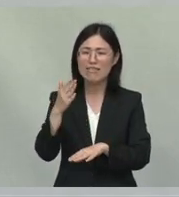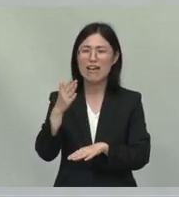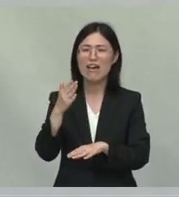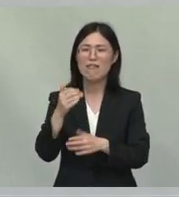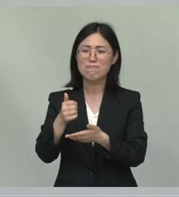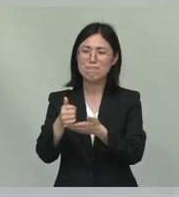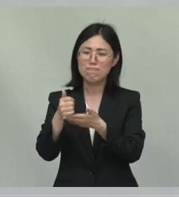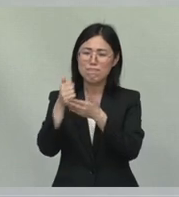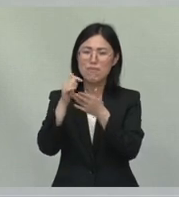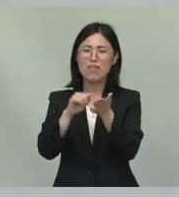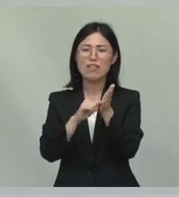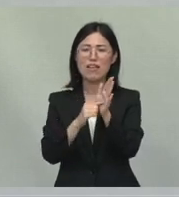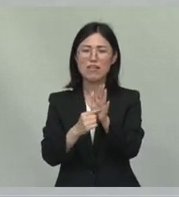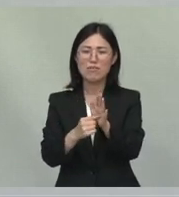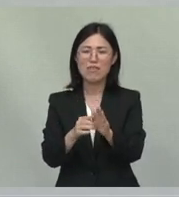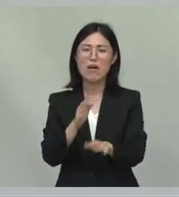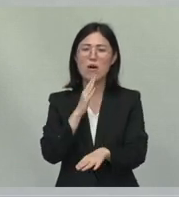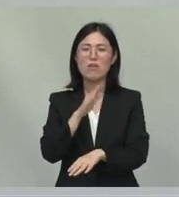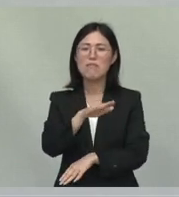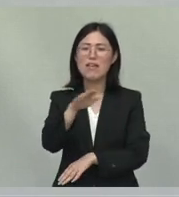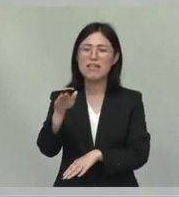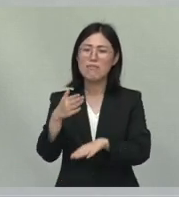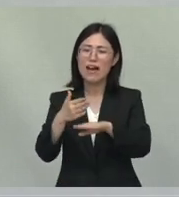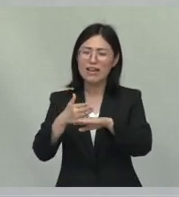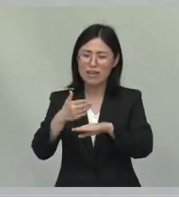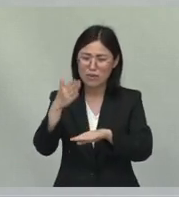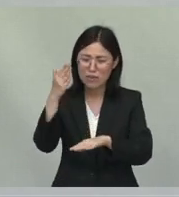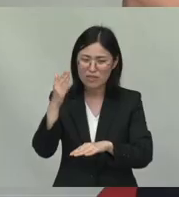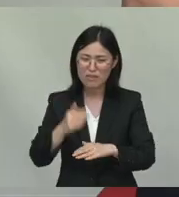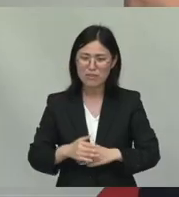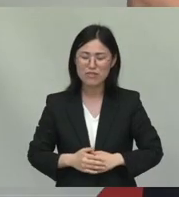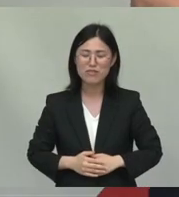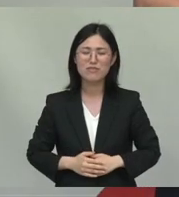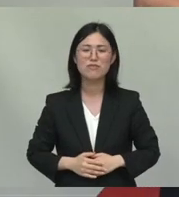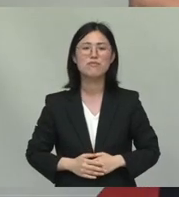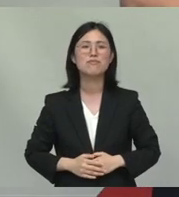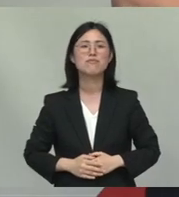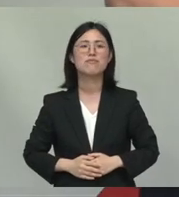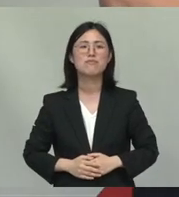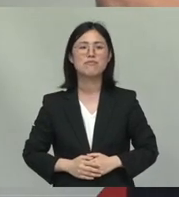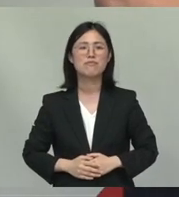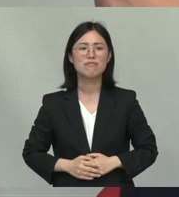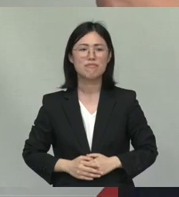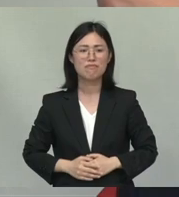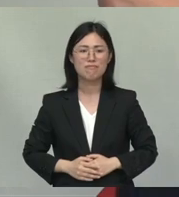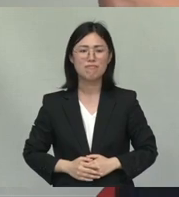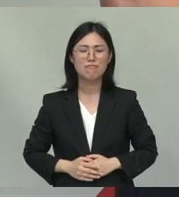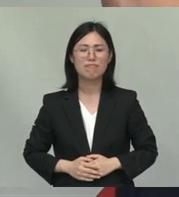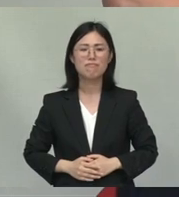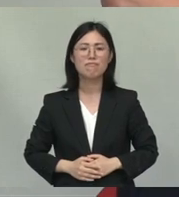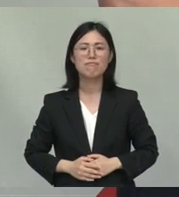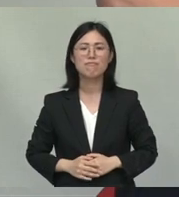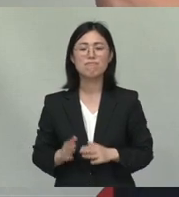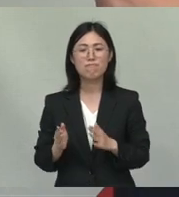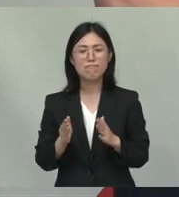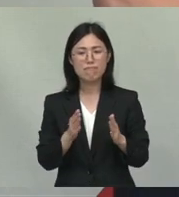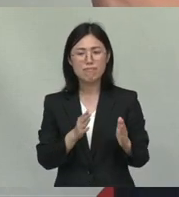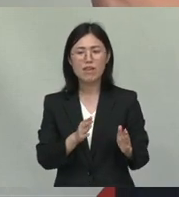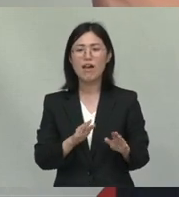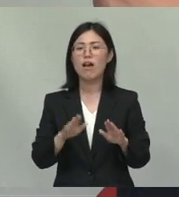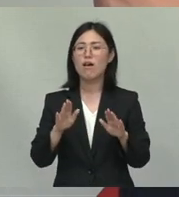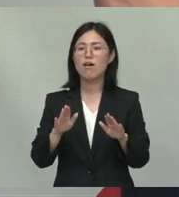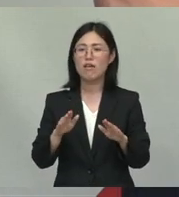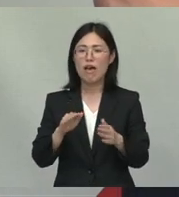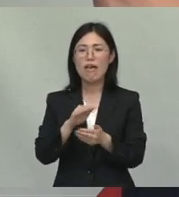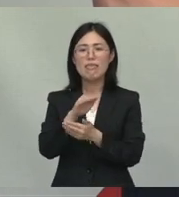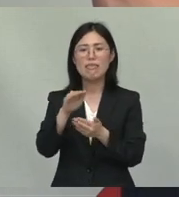ございます。本当に皆さんありがとうございます。 さて、この多摩前